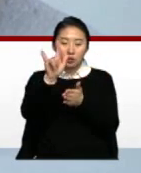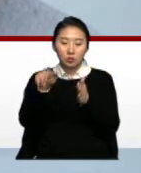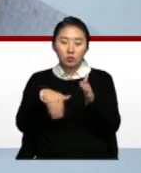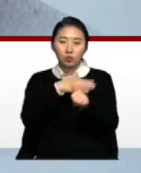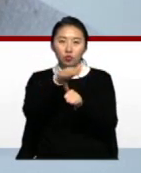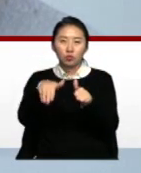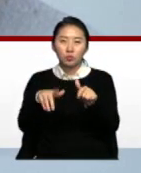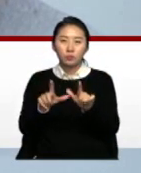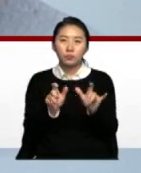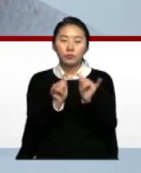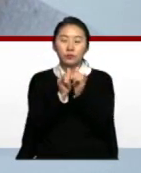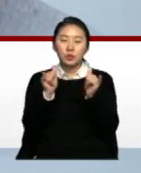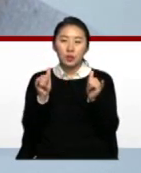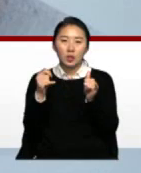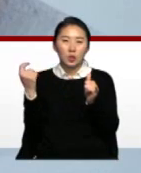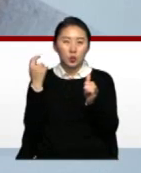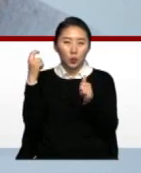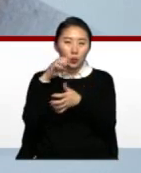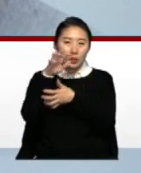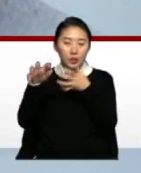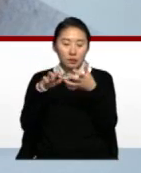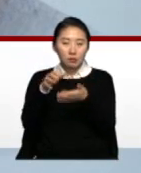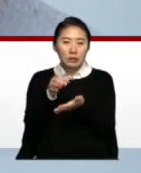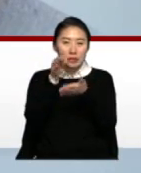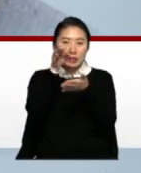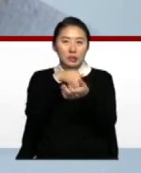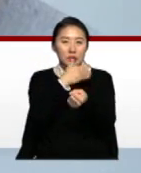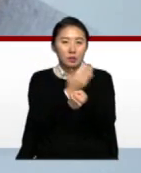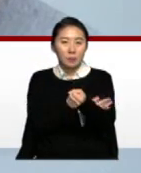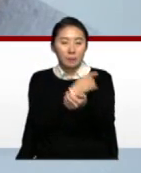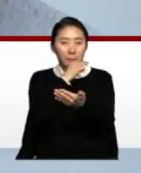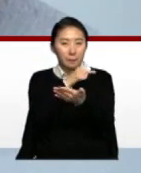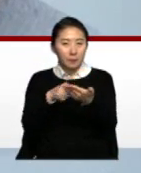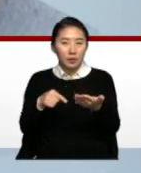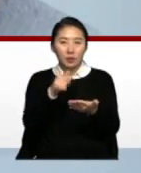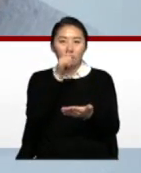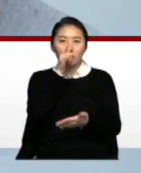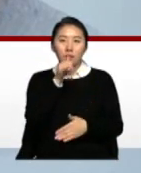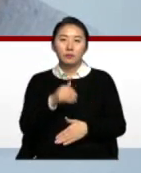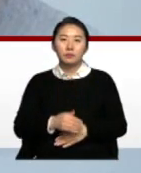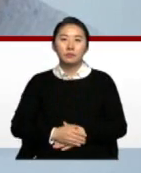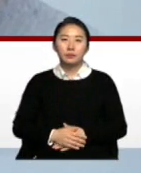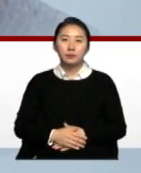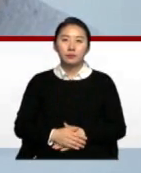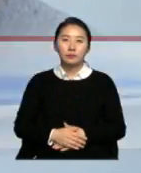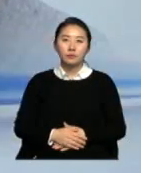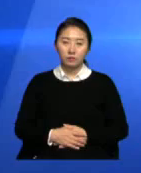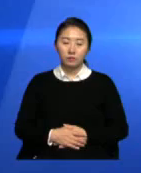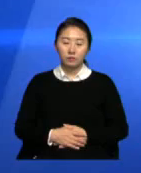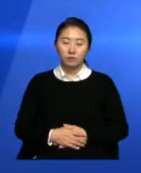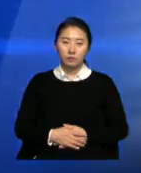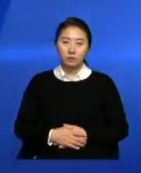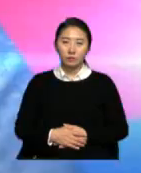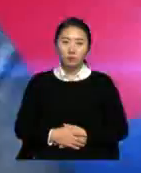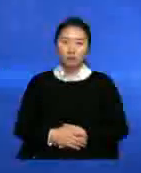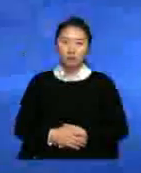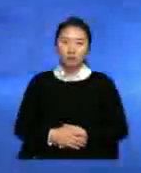주민들이 소음은 물론 재산권 피해를 보고 있어 대책 마련이 시급하다는 지적입니다. 천서연 기자입니다.